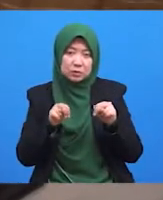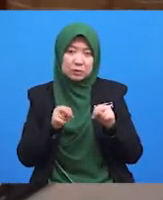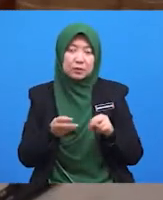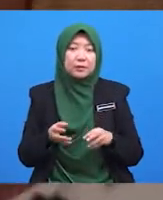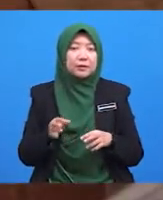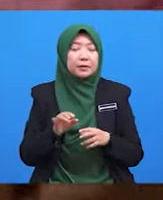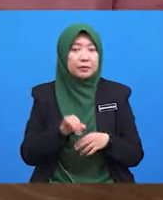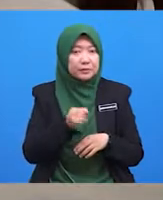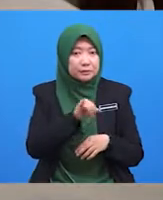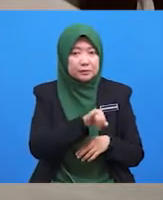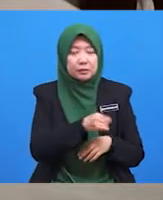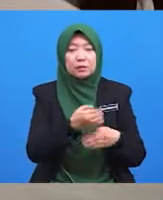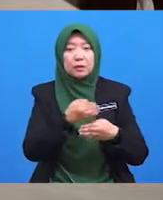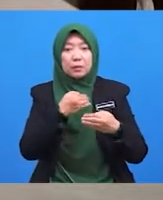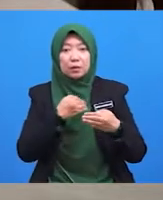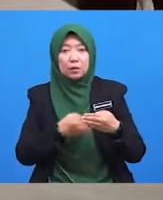kepada pelanggan.